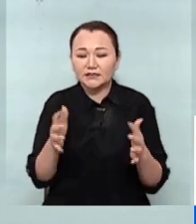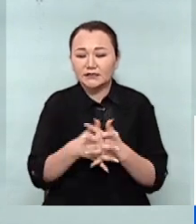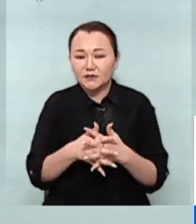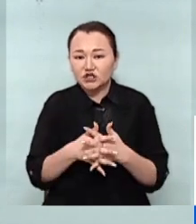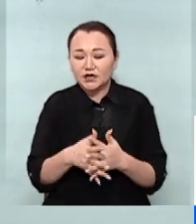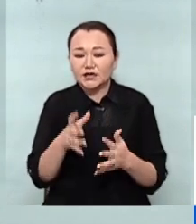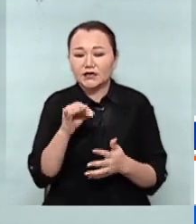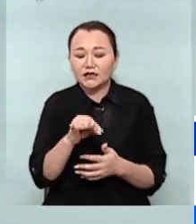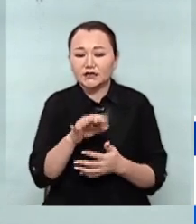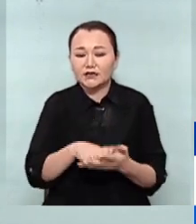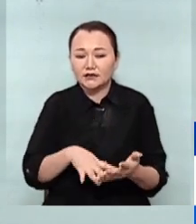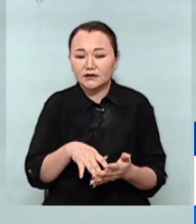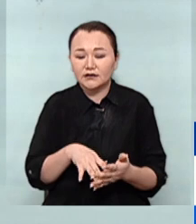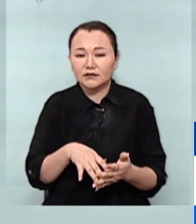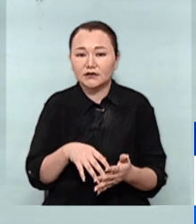так далее.